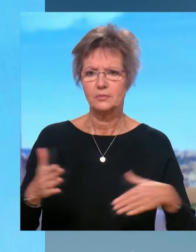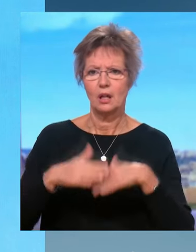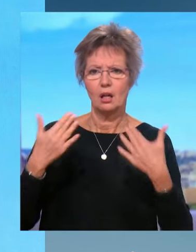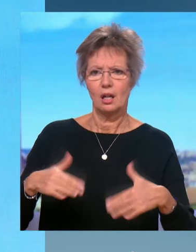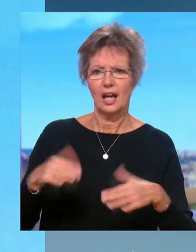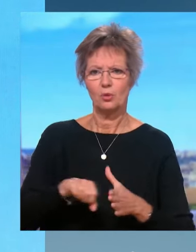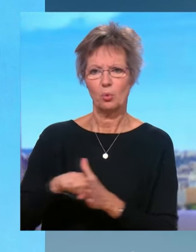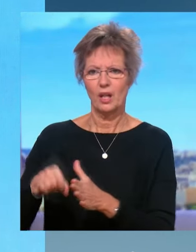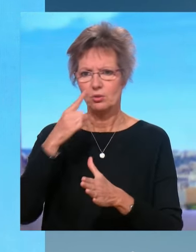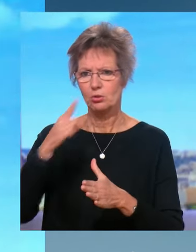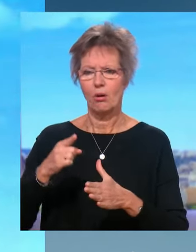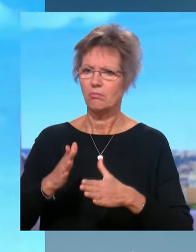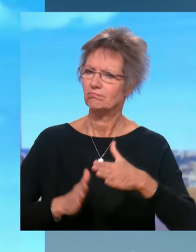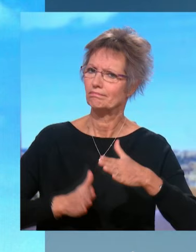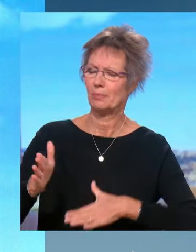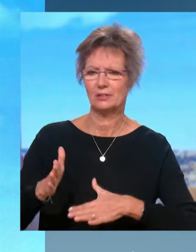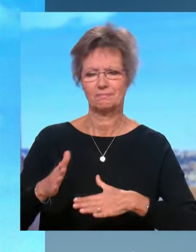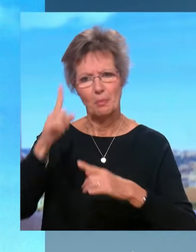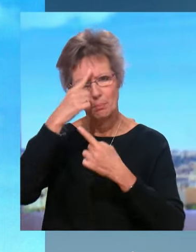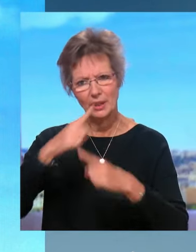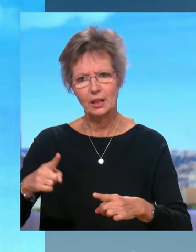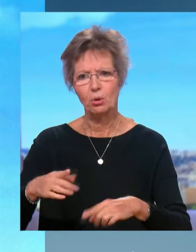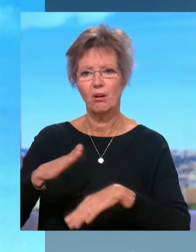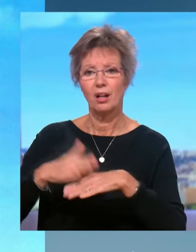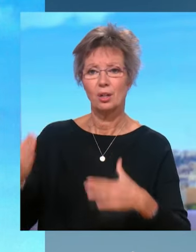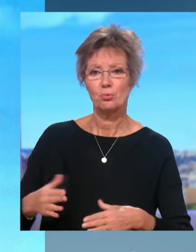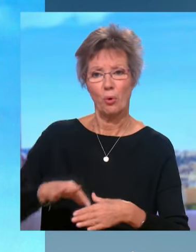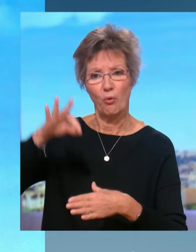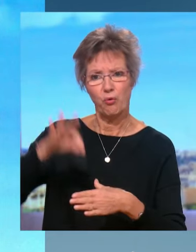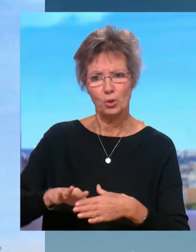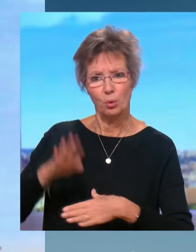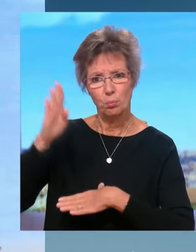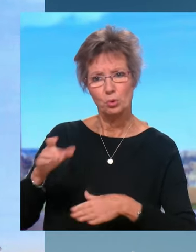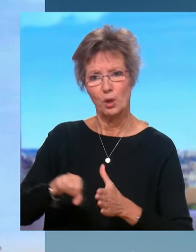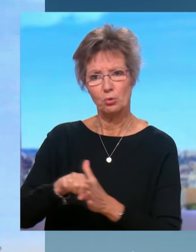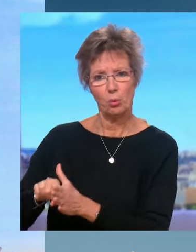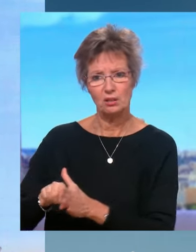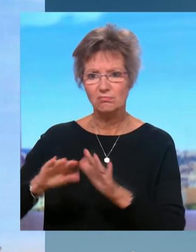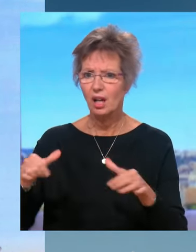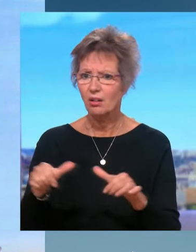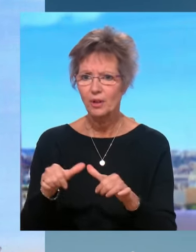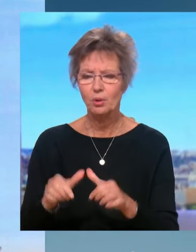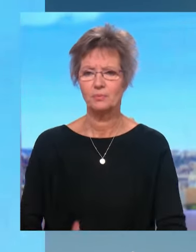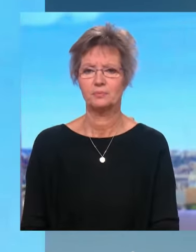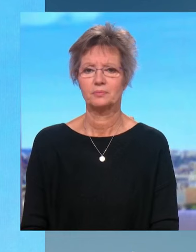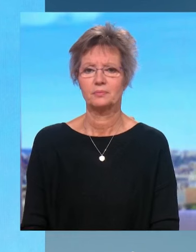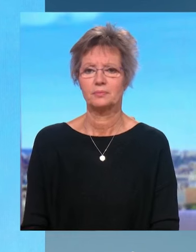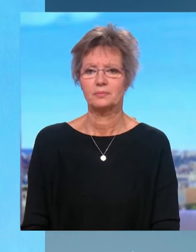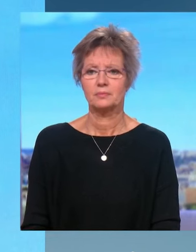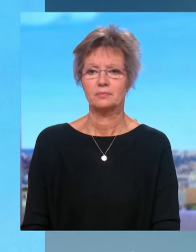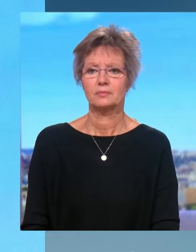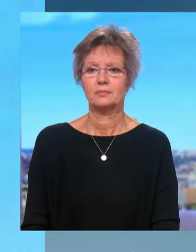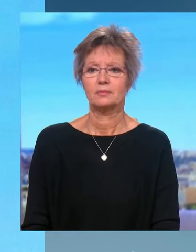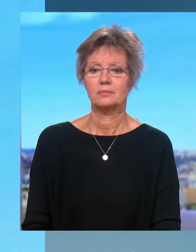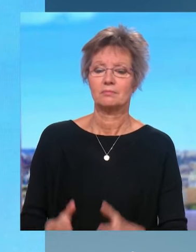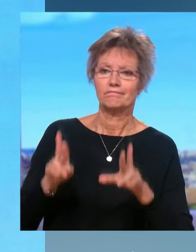pourtant, pour la droite qui ne veut pas en entendre parler, pourtant, vous avez besoin de la droite pour faire adopter ce texte. Comment vous allez faire ? D'abord, il faudra peut-être qu'elle siège un peu plus qu'elle ne l'a fait